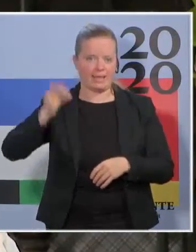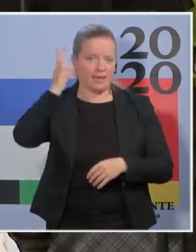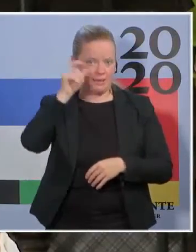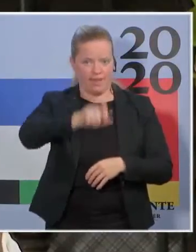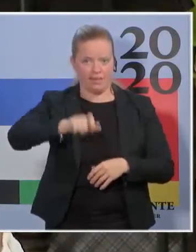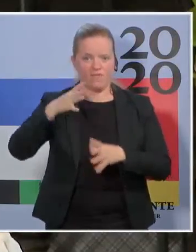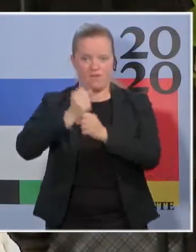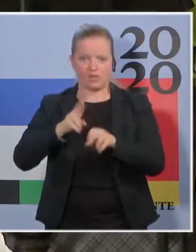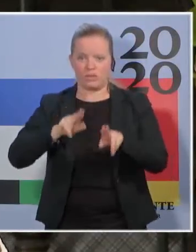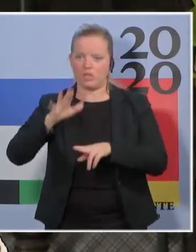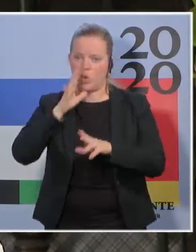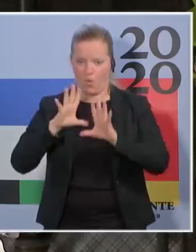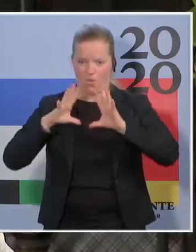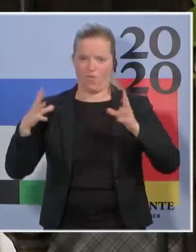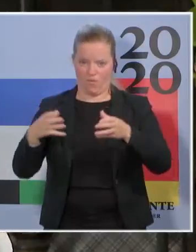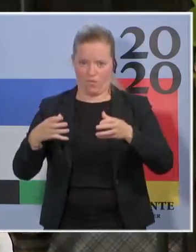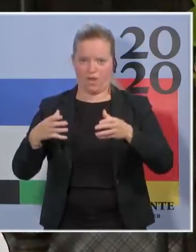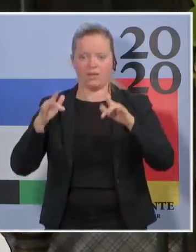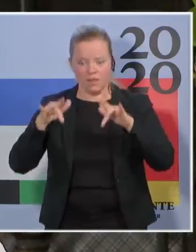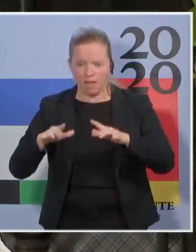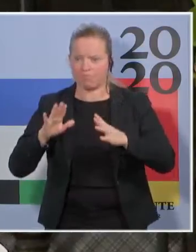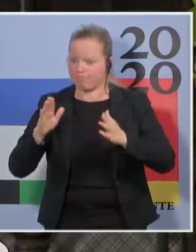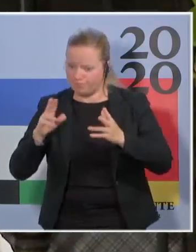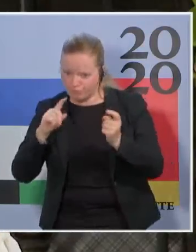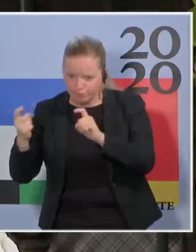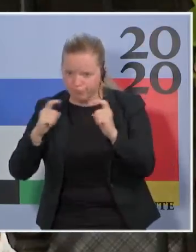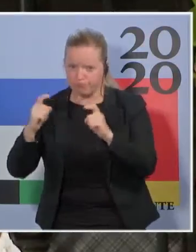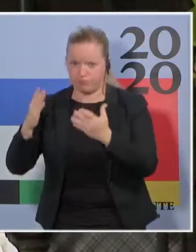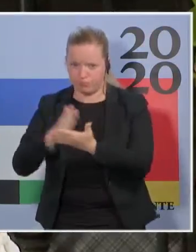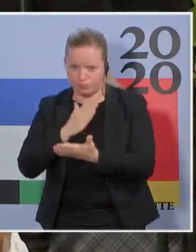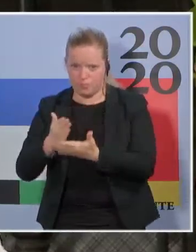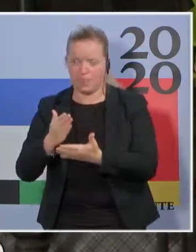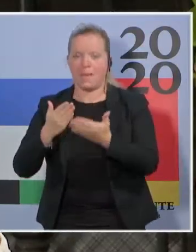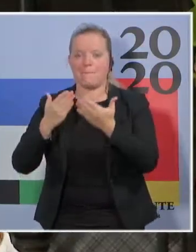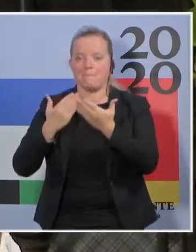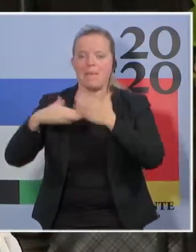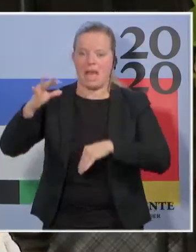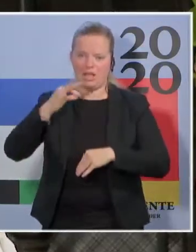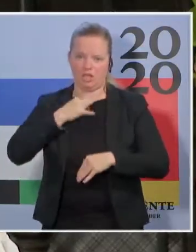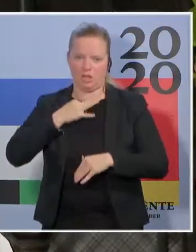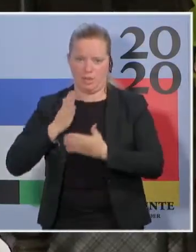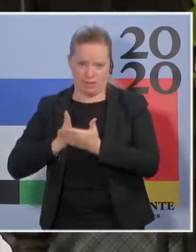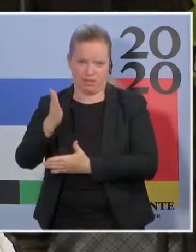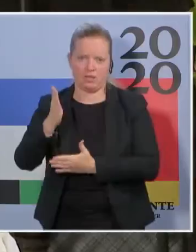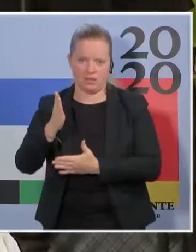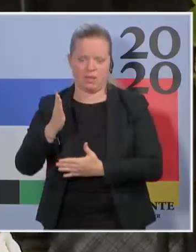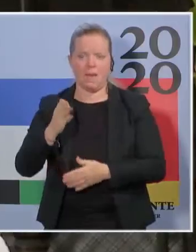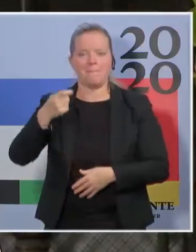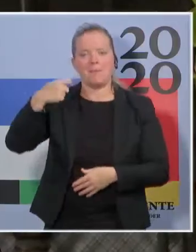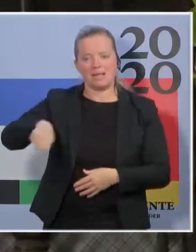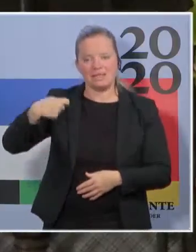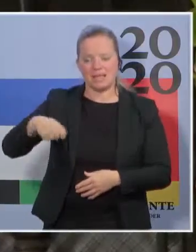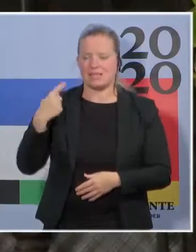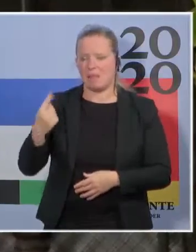Verfassungsgerichtshof tätig sind, entschieden werden mit mehrheitlicher Stimmen. Anteil, wobei der Präsident an sich